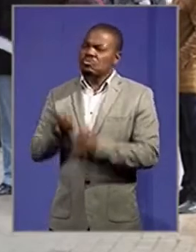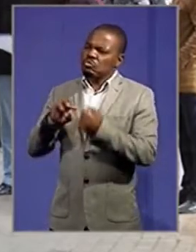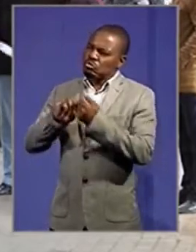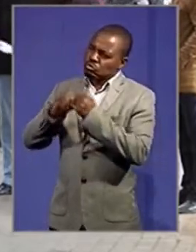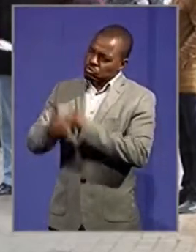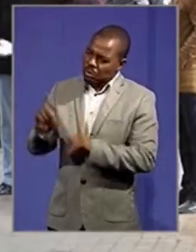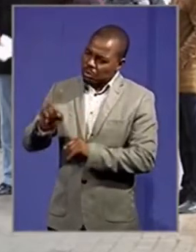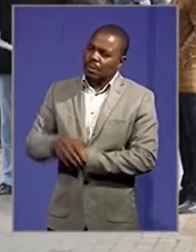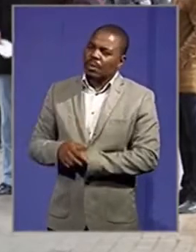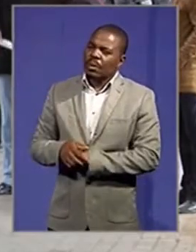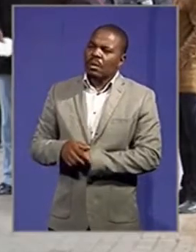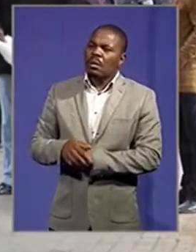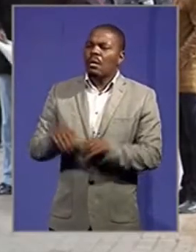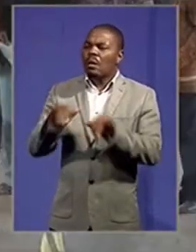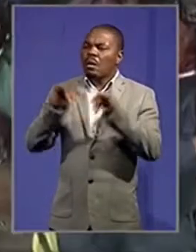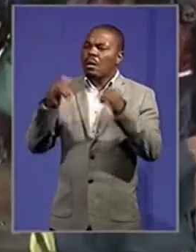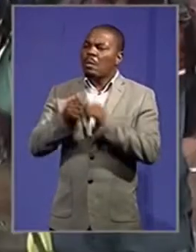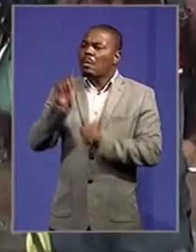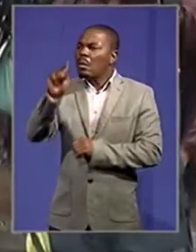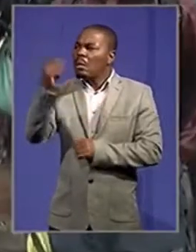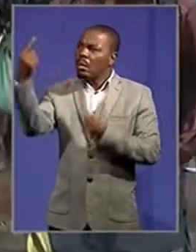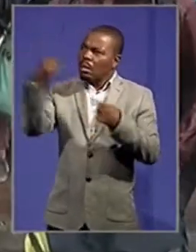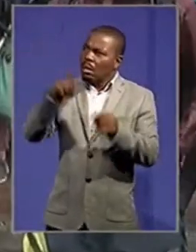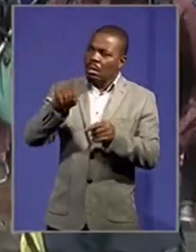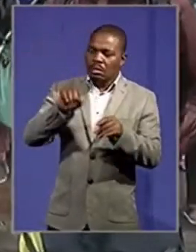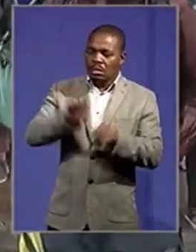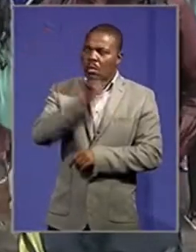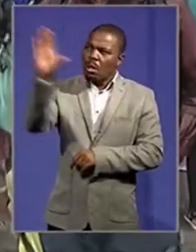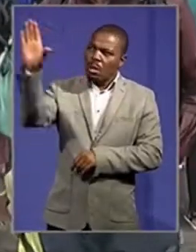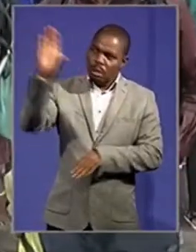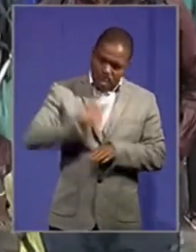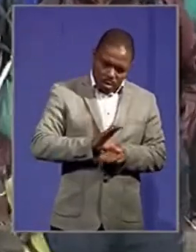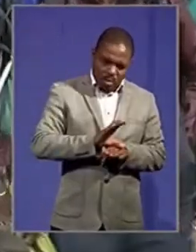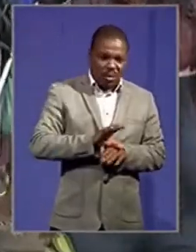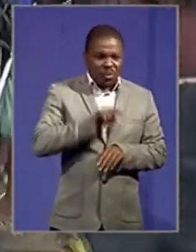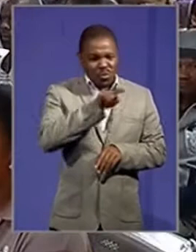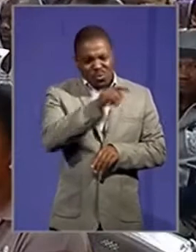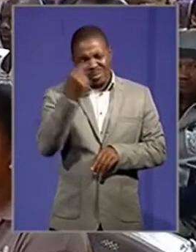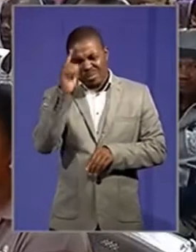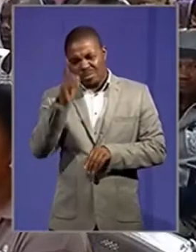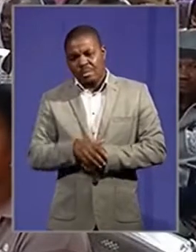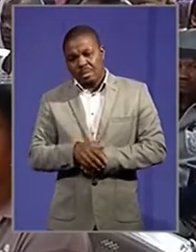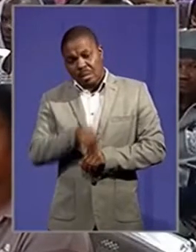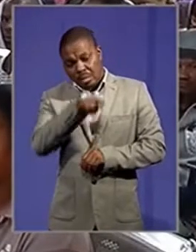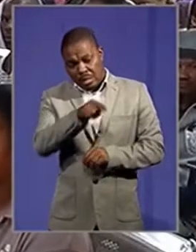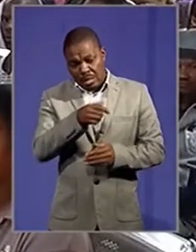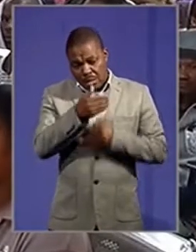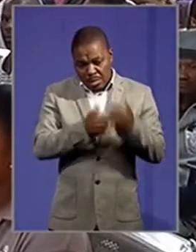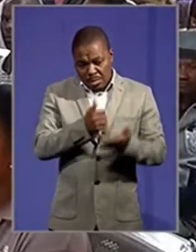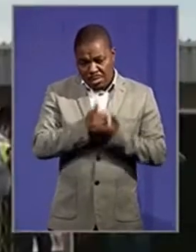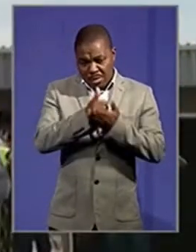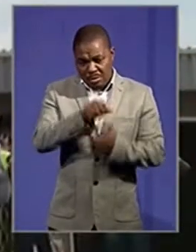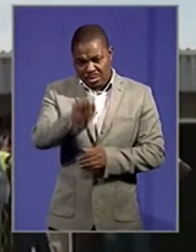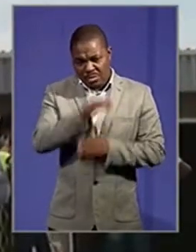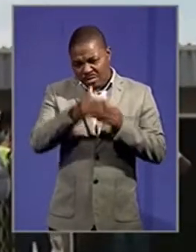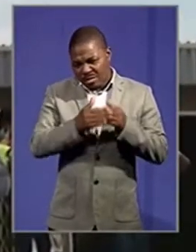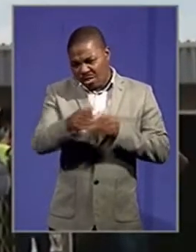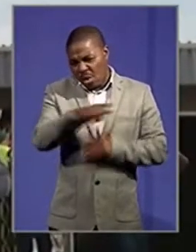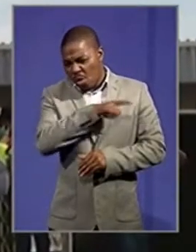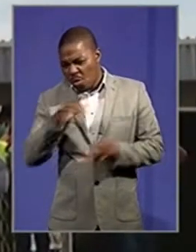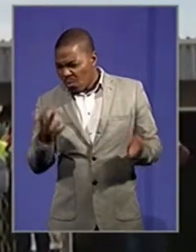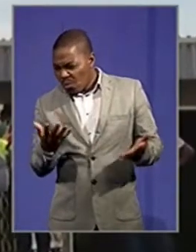hore o fumane di-company tse tlisang matsete ka hara Afrika Borwa ebe mohlomong o bona hore mehato eo e tla ba le ditholwana nakong e kae ho